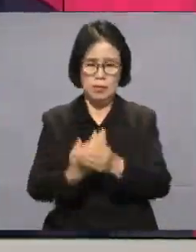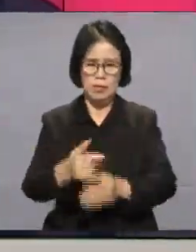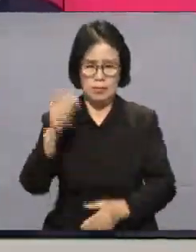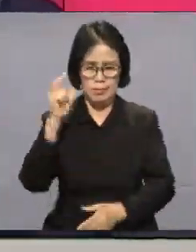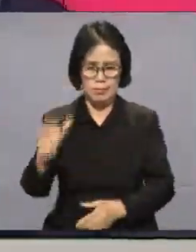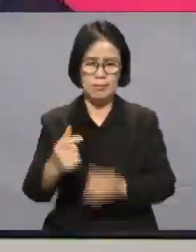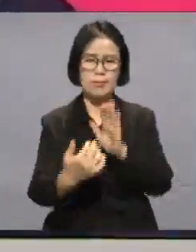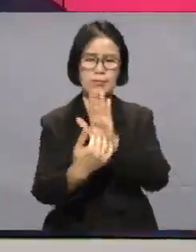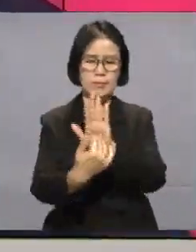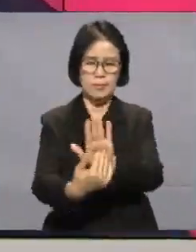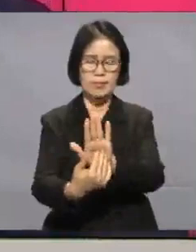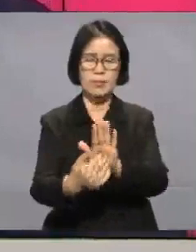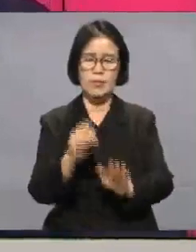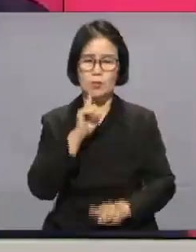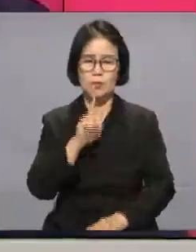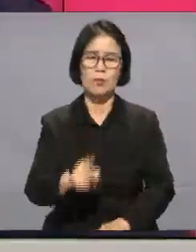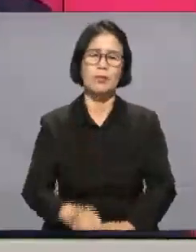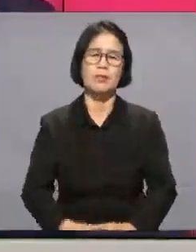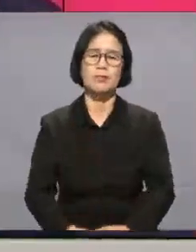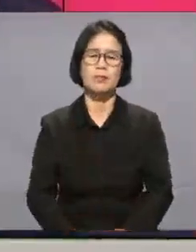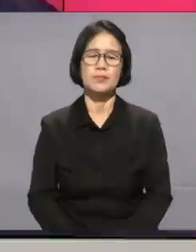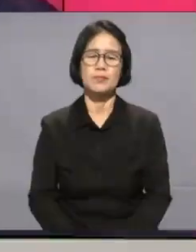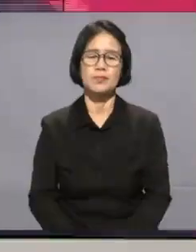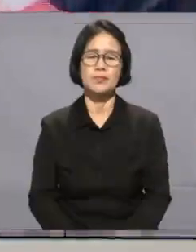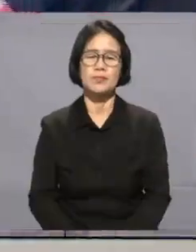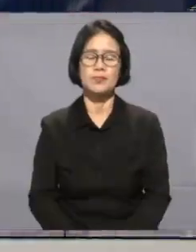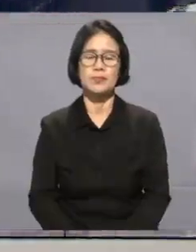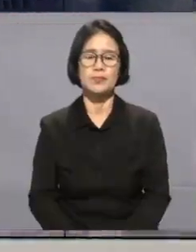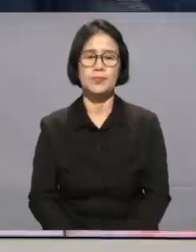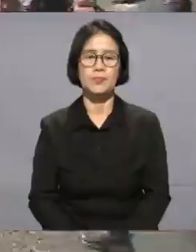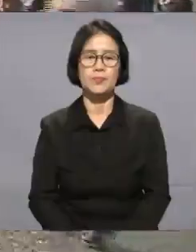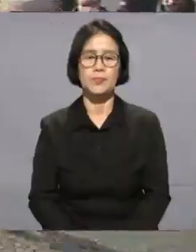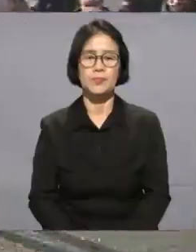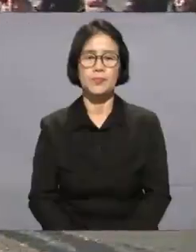대응을 예고했습니다 첫 소식 유성훈 기자입니다